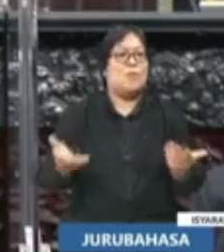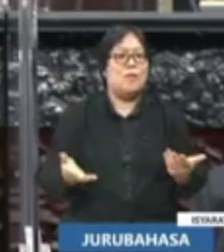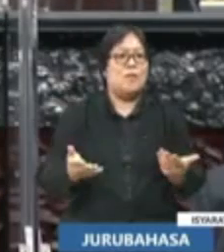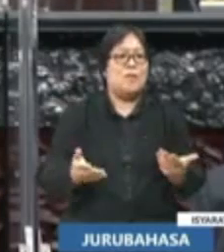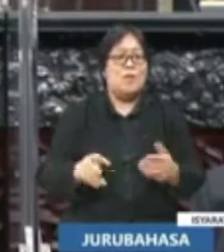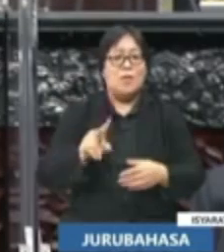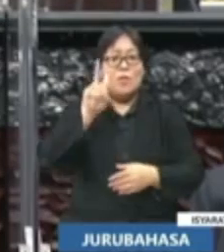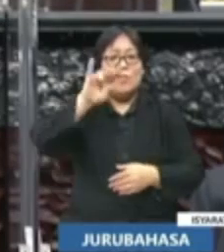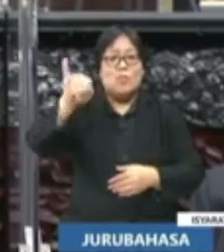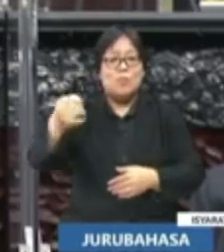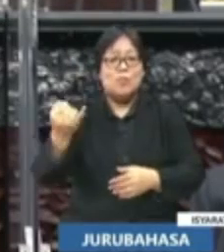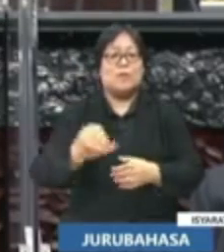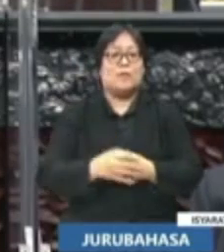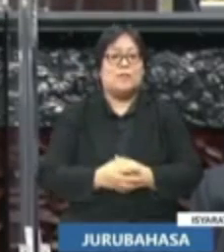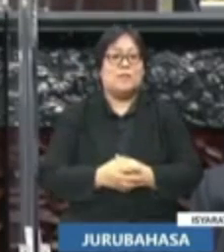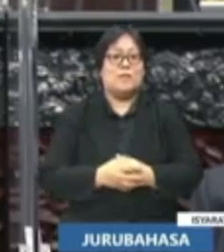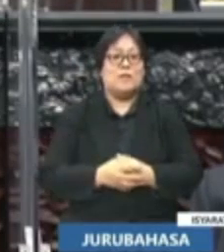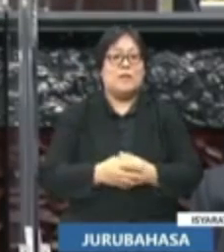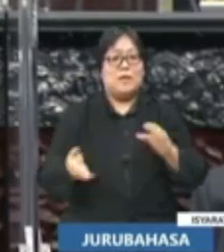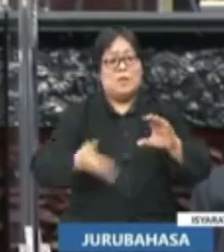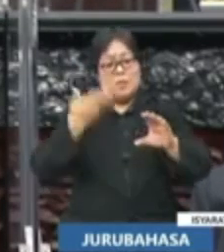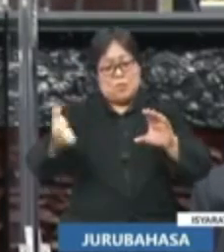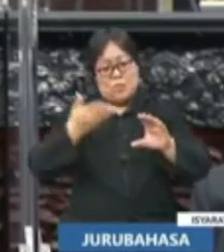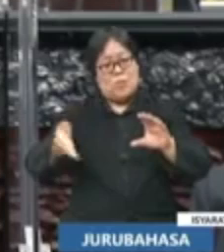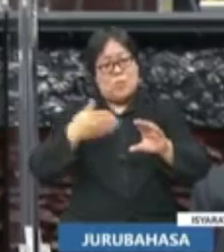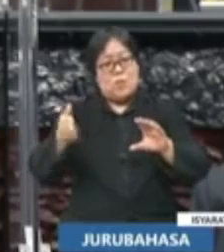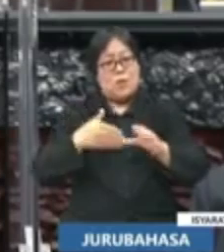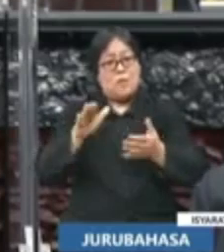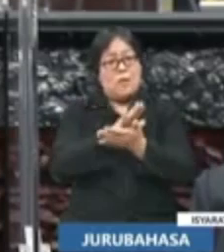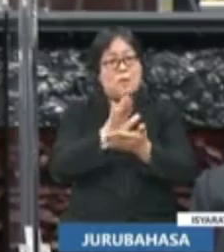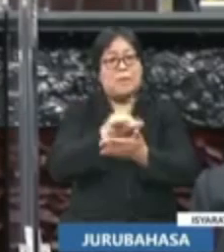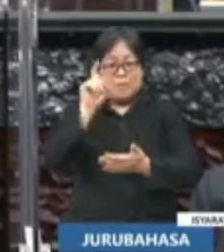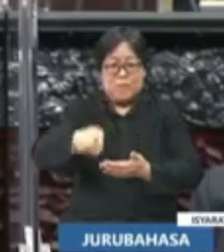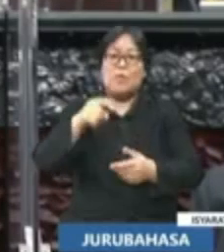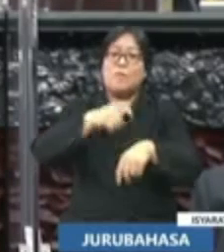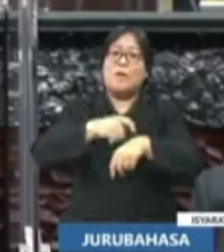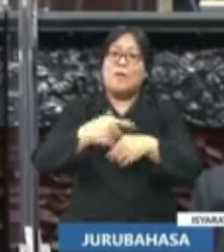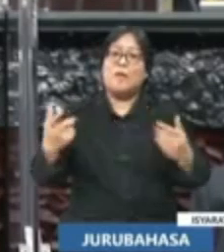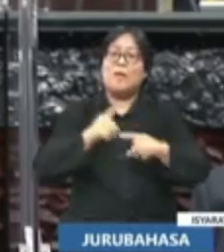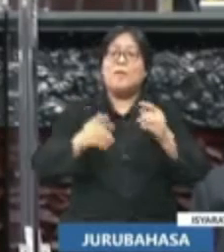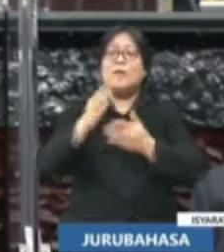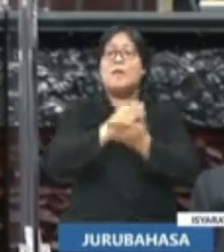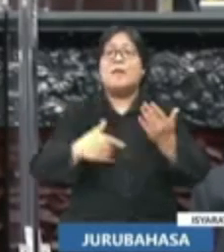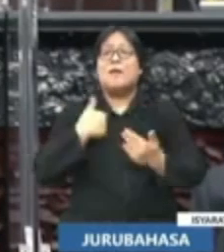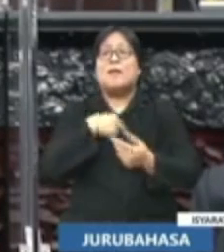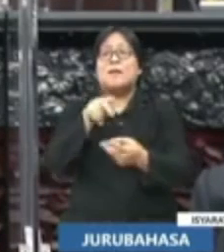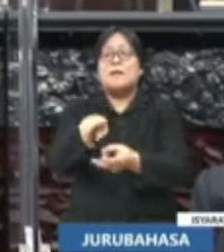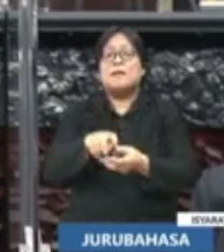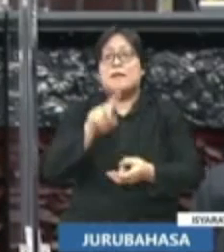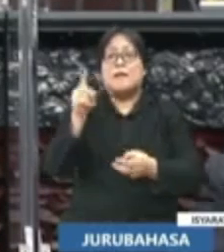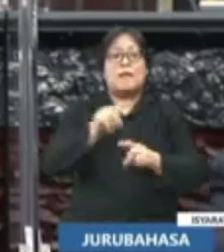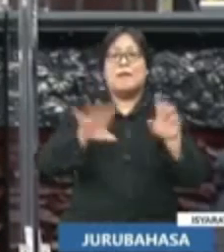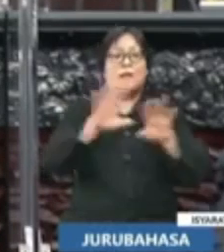ini 2 million pages report ni memerlukan masa, tetapi sebahagian kita dapat. Dan